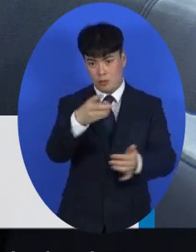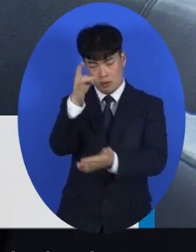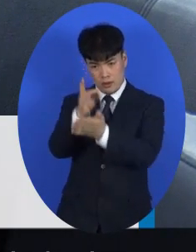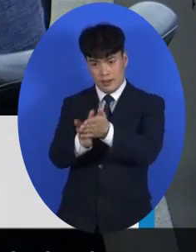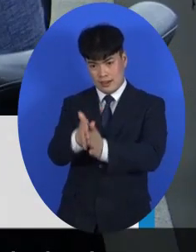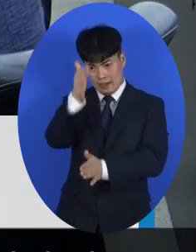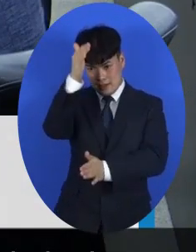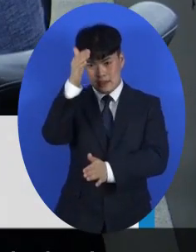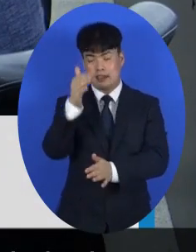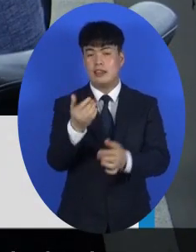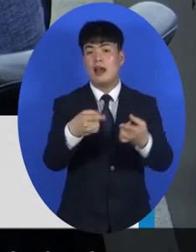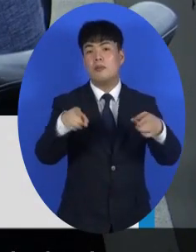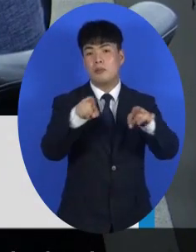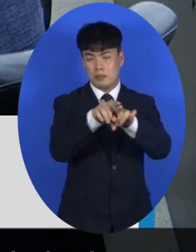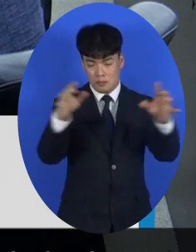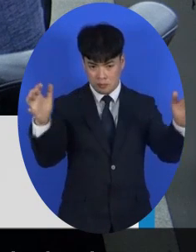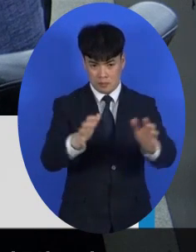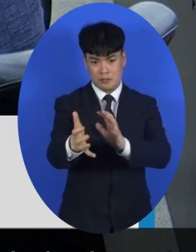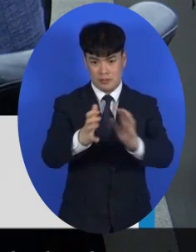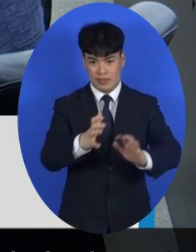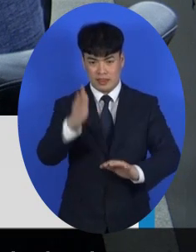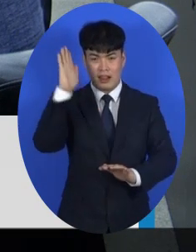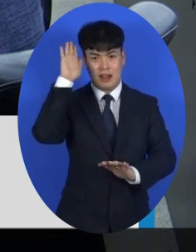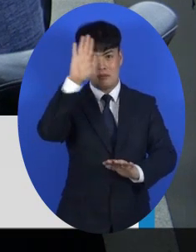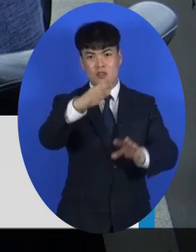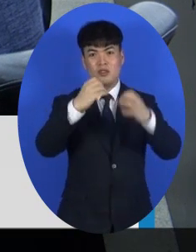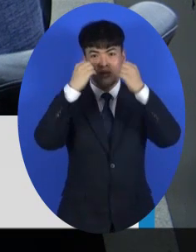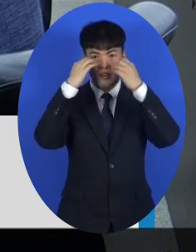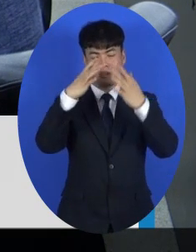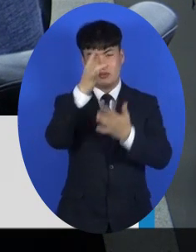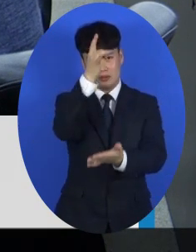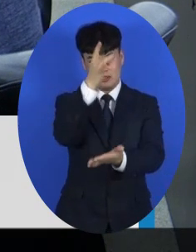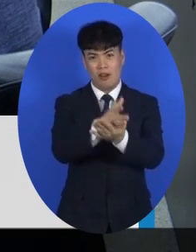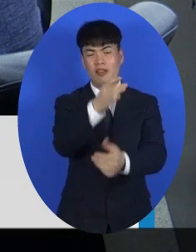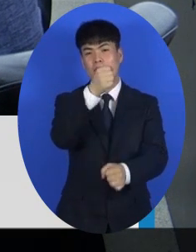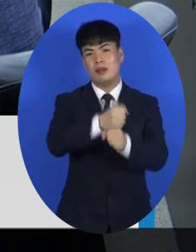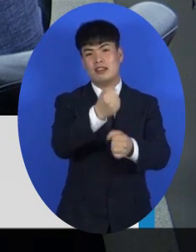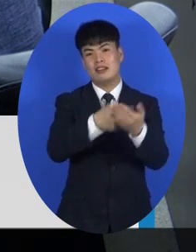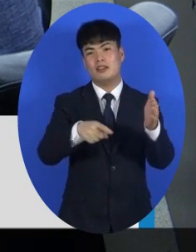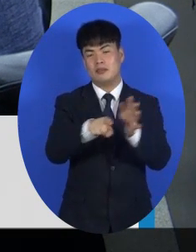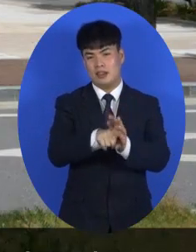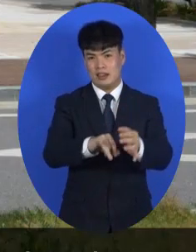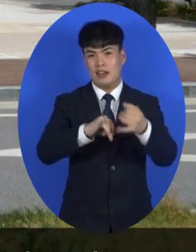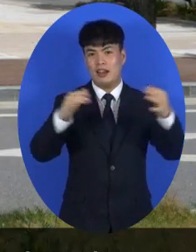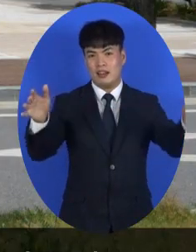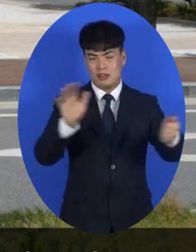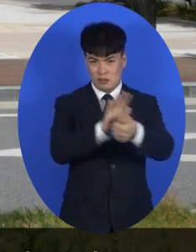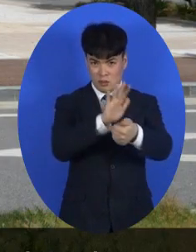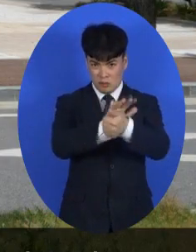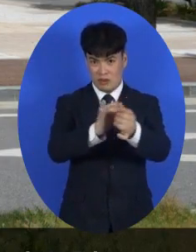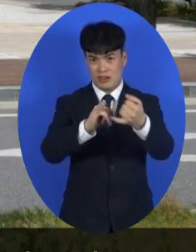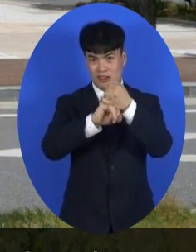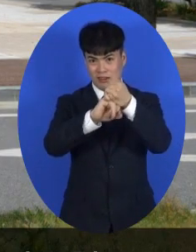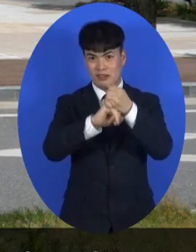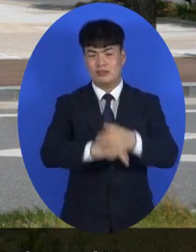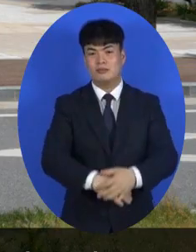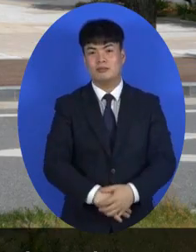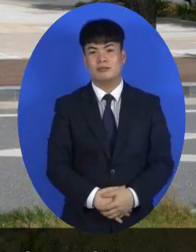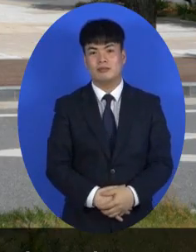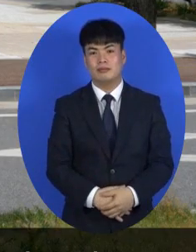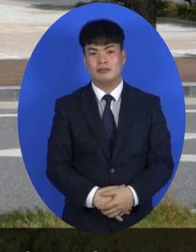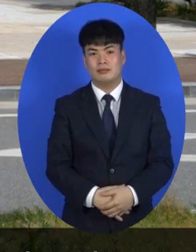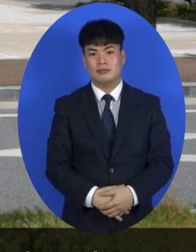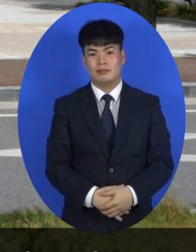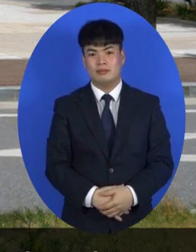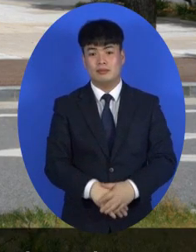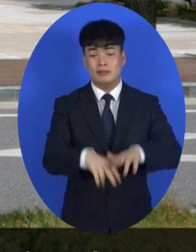간담회를 통해 앞으로 천안의 새로운 도약을 위해 적극 협력하기로 다짐했습니다. 천안시는 지역 현안